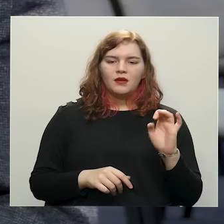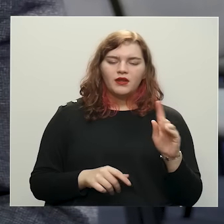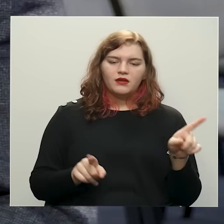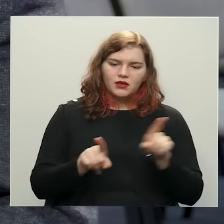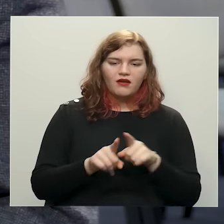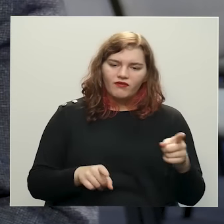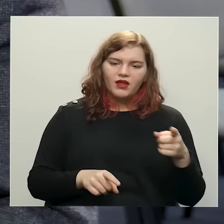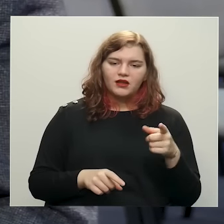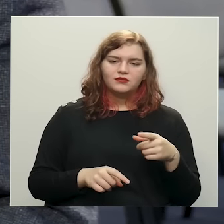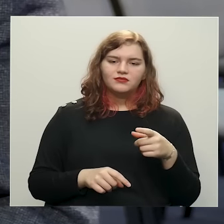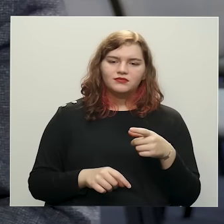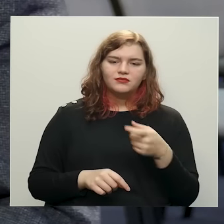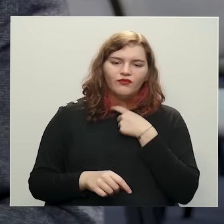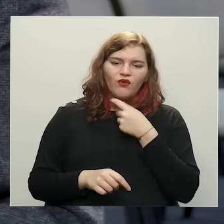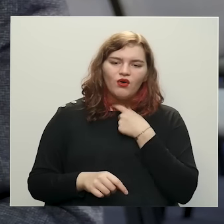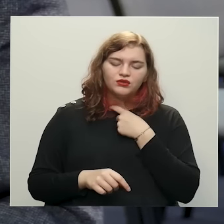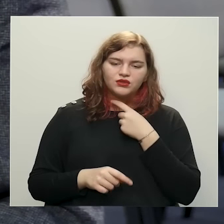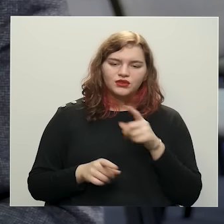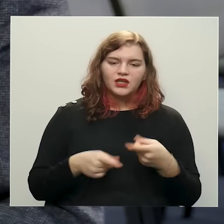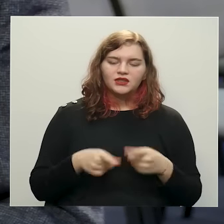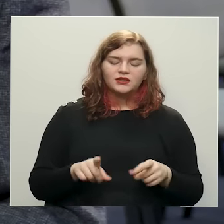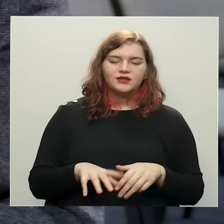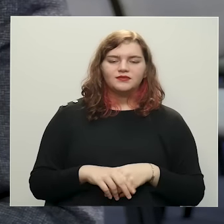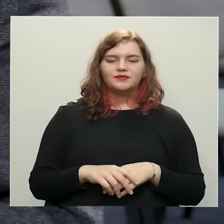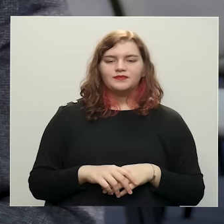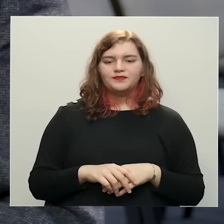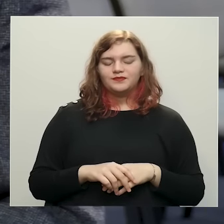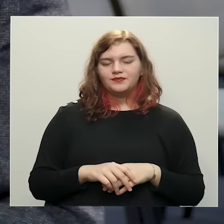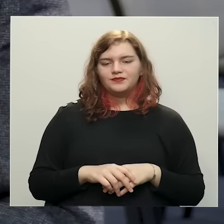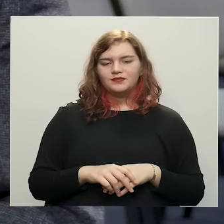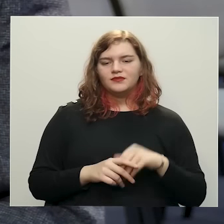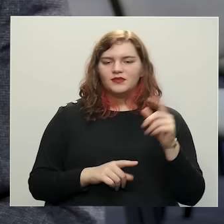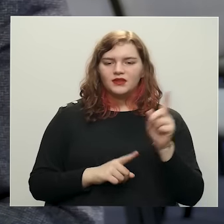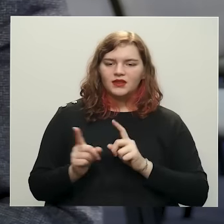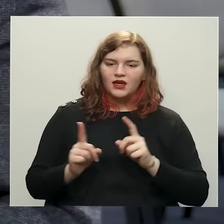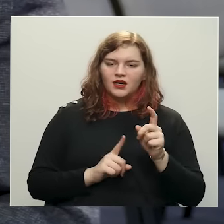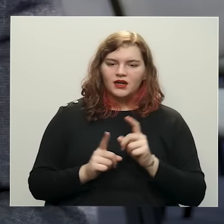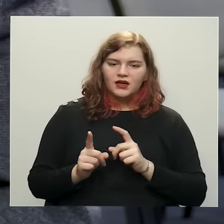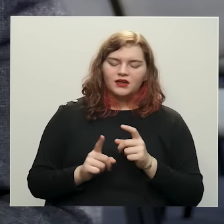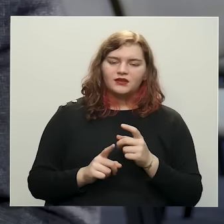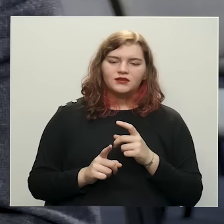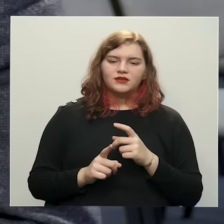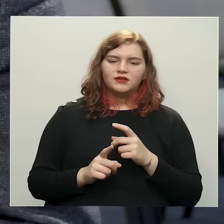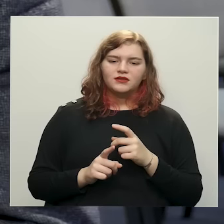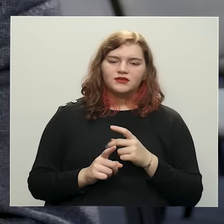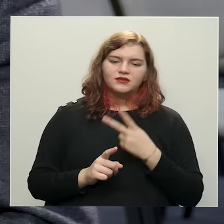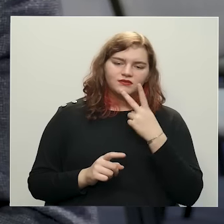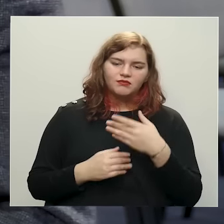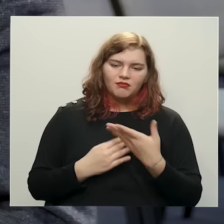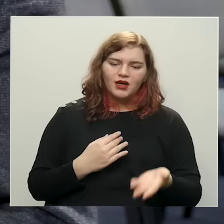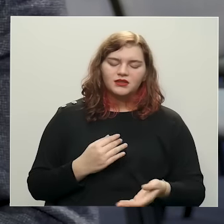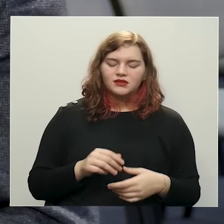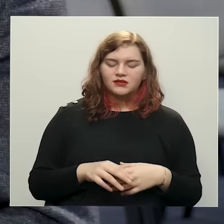și ea, solistă, cântă și ea. Deci, dar? Tot. Dar, să vedem mai puțin